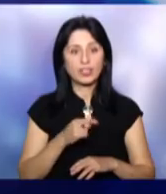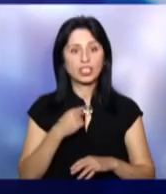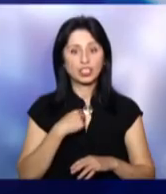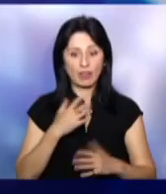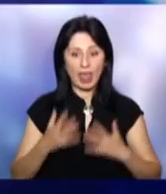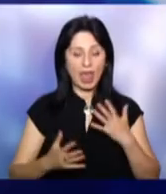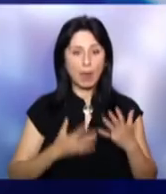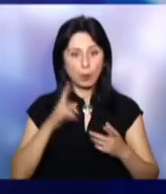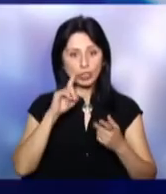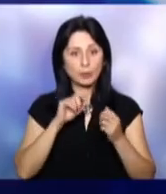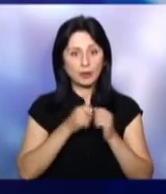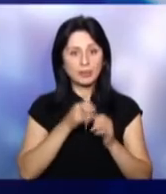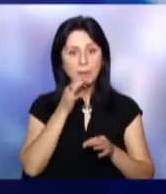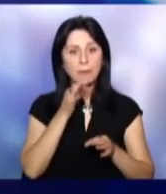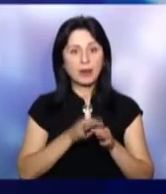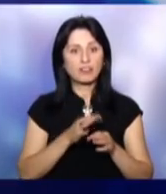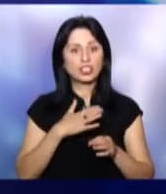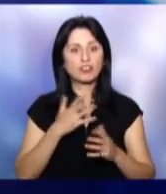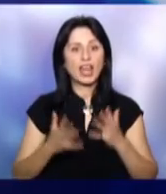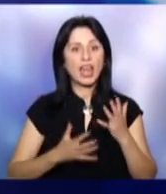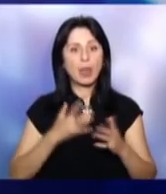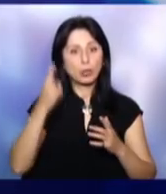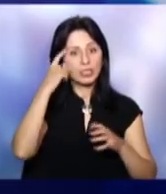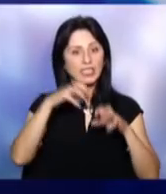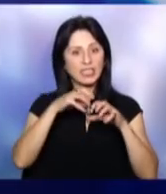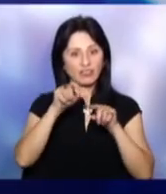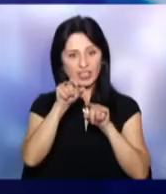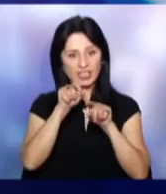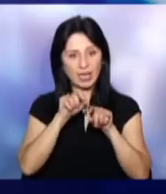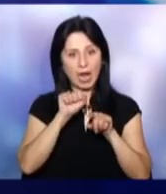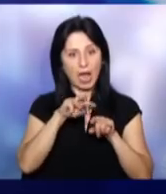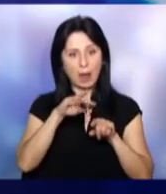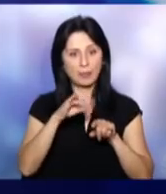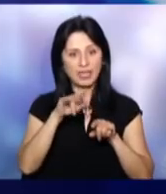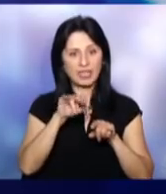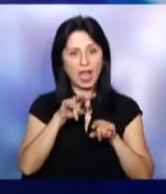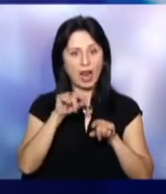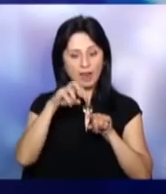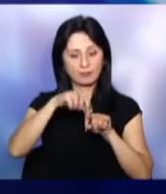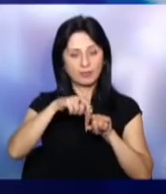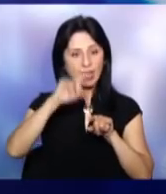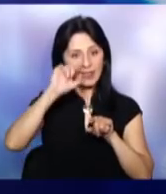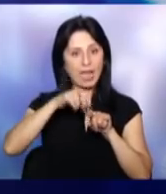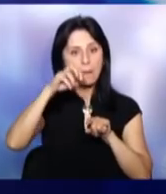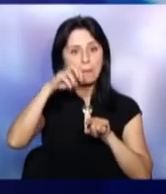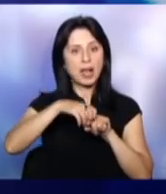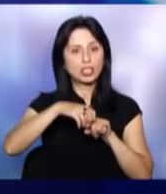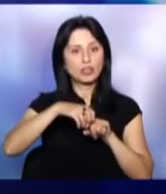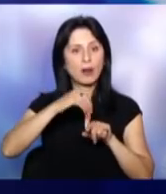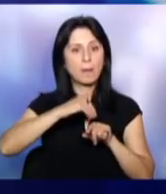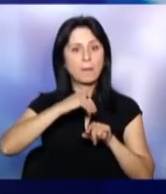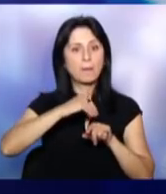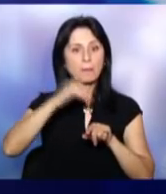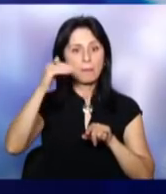ჩვენს ემოციურ მეხსიერებაზე პასუხს აგებს ჩვენი ემოციური ტვინის ნაწილი ამიგდალა, რომელსაც შეუძლია დაიმახსოვროს განსაკუთრებით